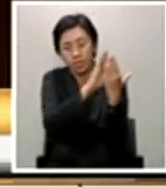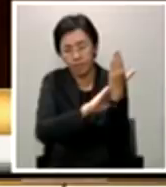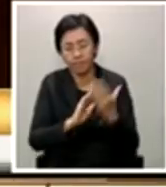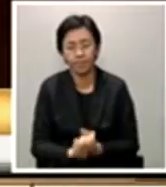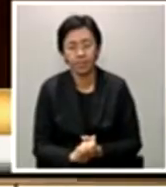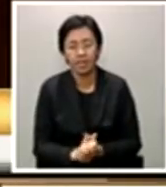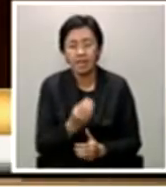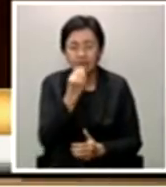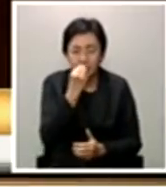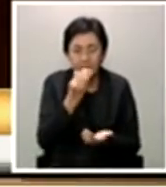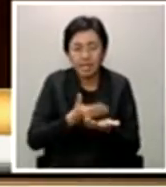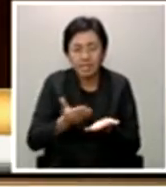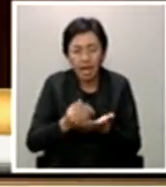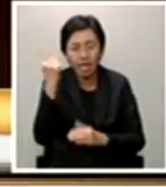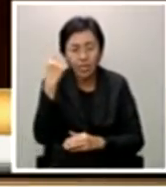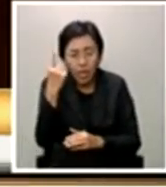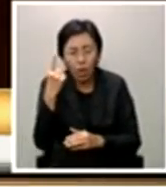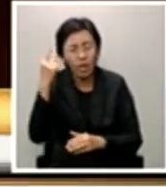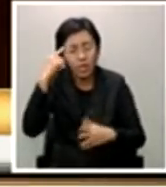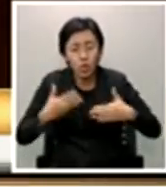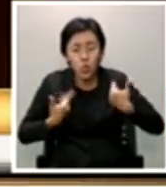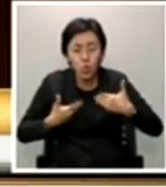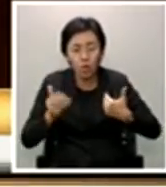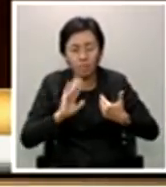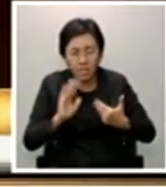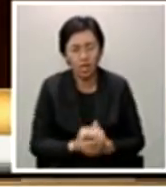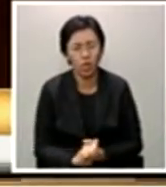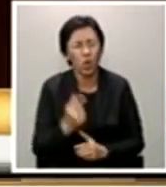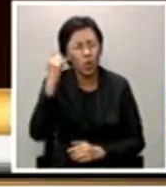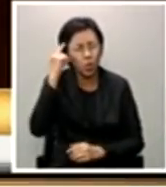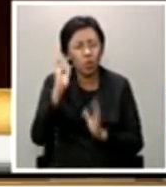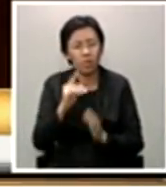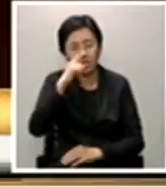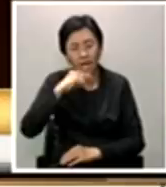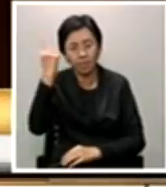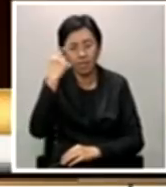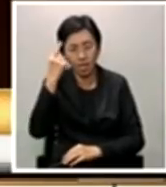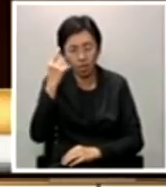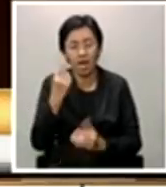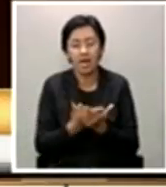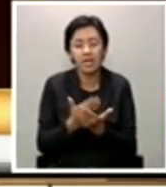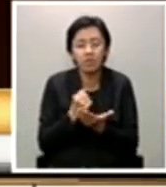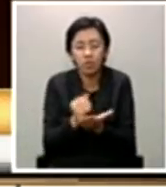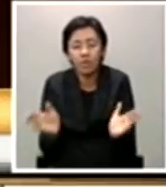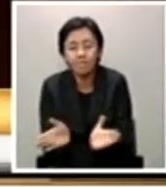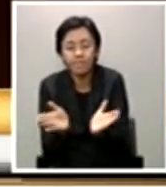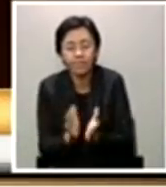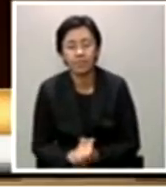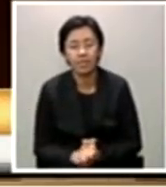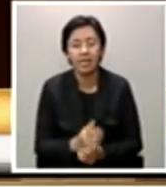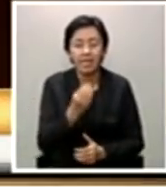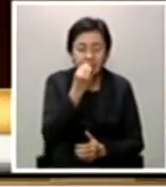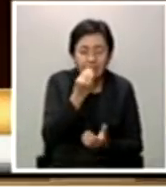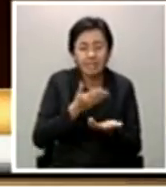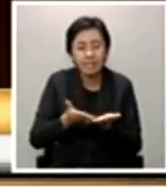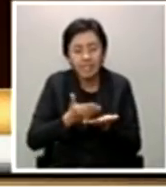ไม่ใช่ตั้งไว้เพื่อสนุกแต่เรารู้ว่าคนไทยจะไปเที่ยวเนี่ยมันก็ต้องมีอะไรกระตุ้นบ้างชิมชอบใ